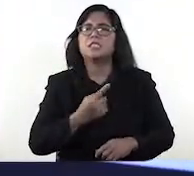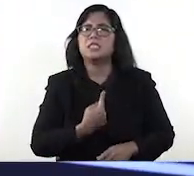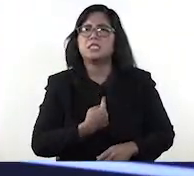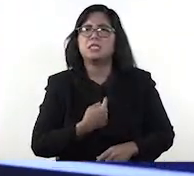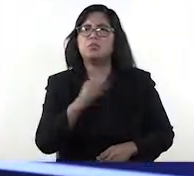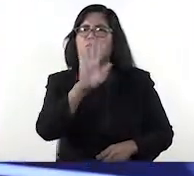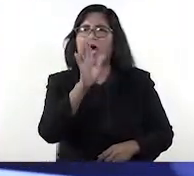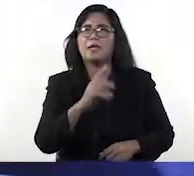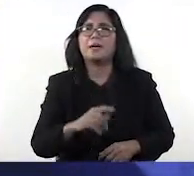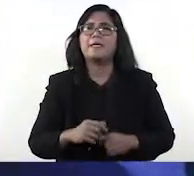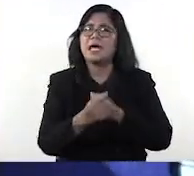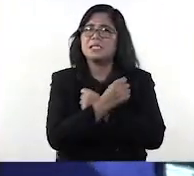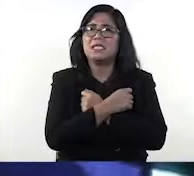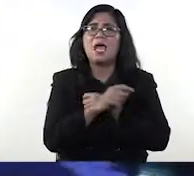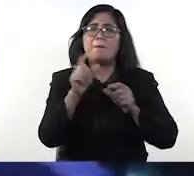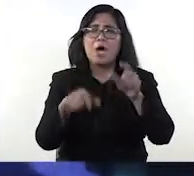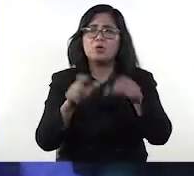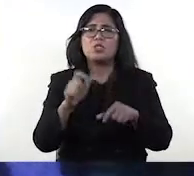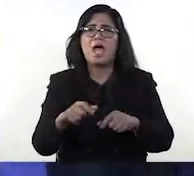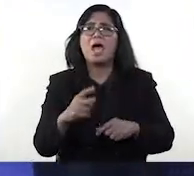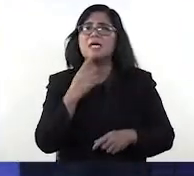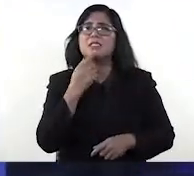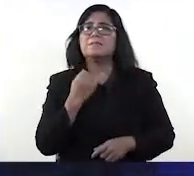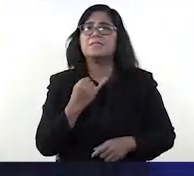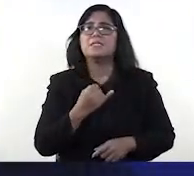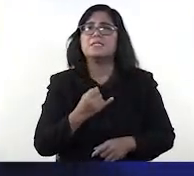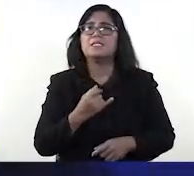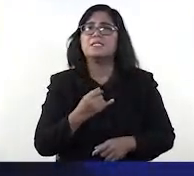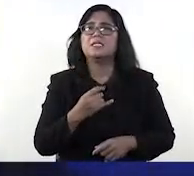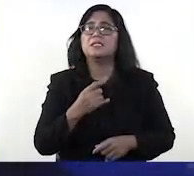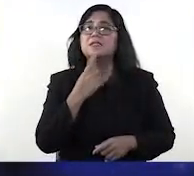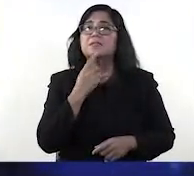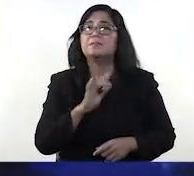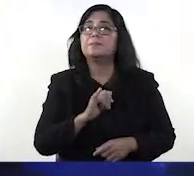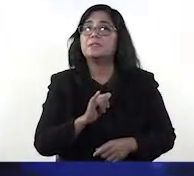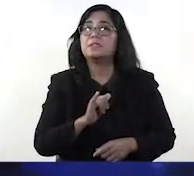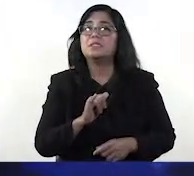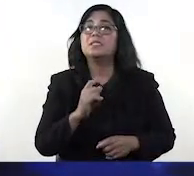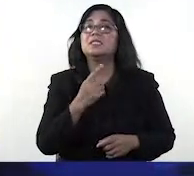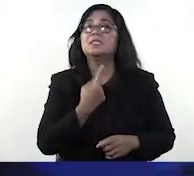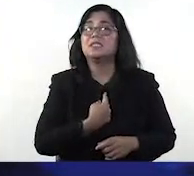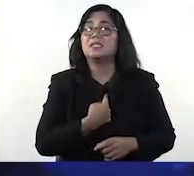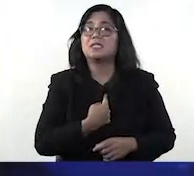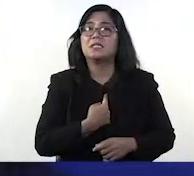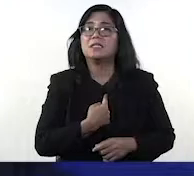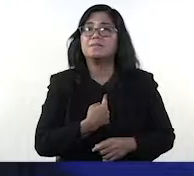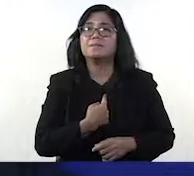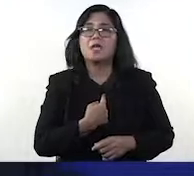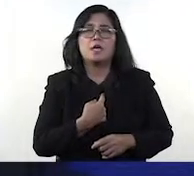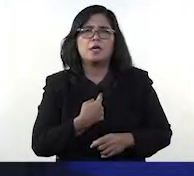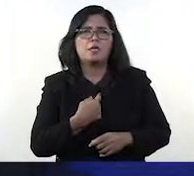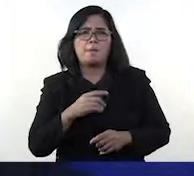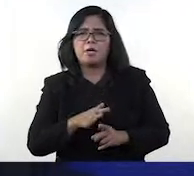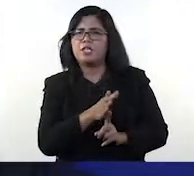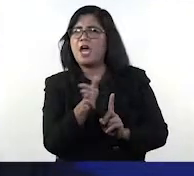manusia dan pertanyaan saya yang memfitnah sudah manusia bukan Hai yang